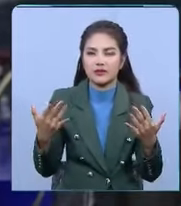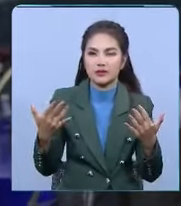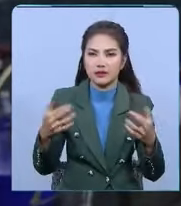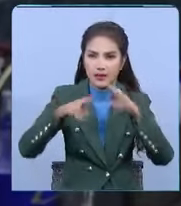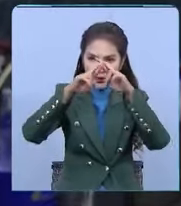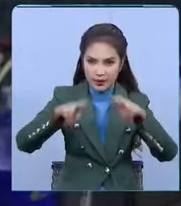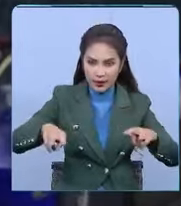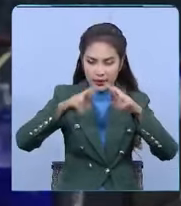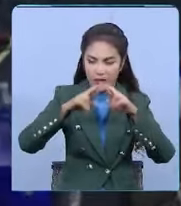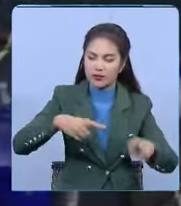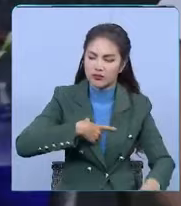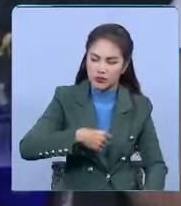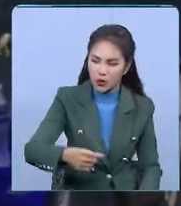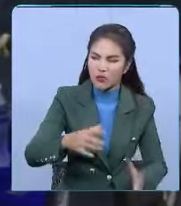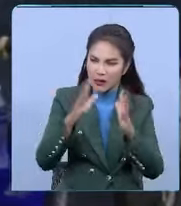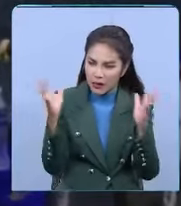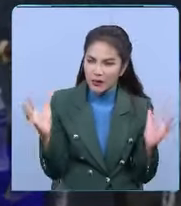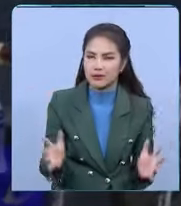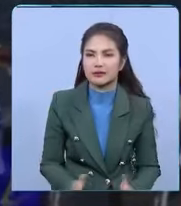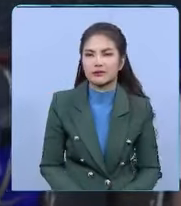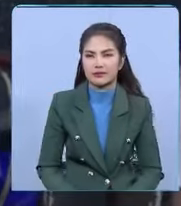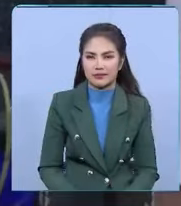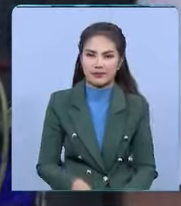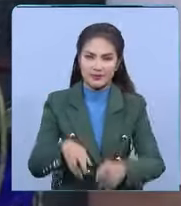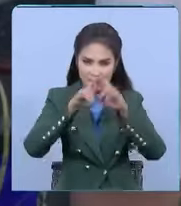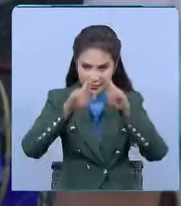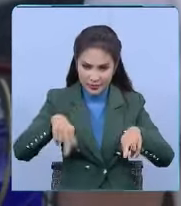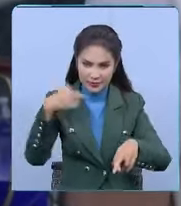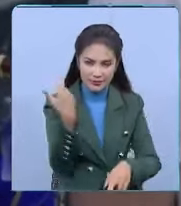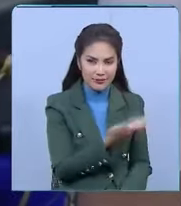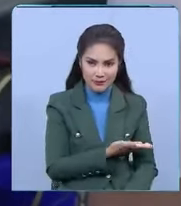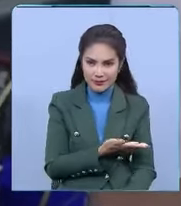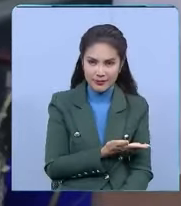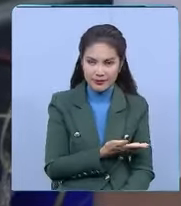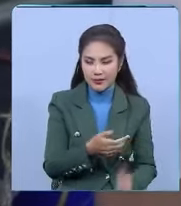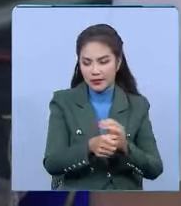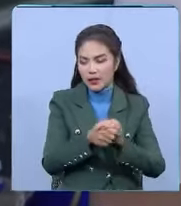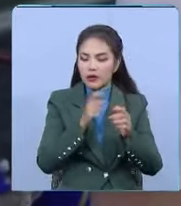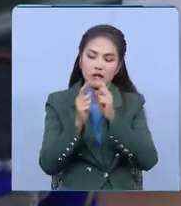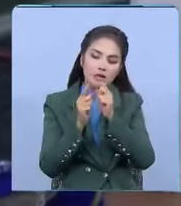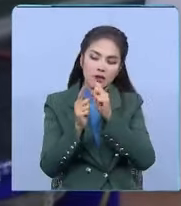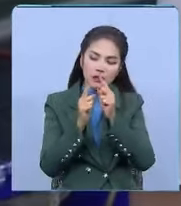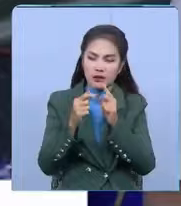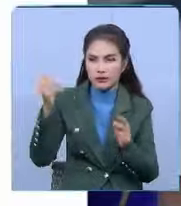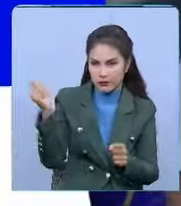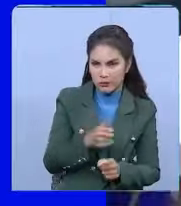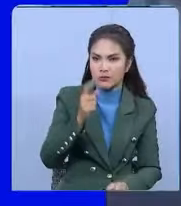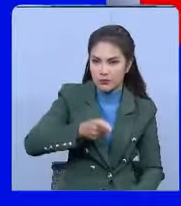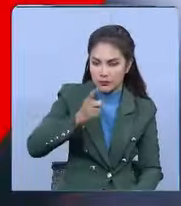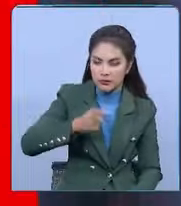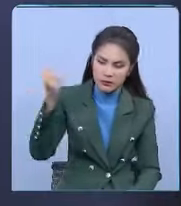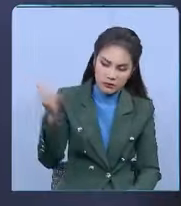กว่าเป็นร้านโปรดของท่านนะครับร้านนี้เนี่ยคือผมแอบคุยกับเจ้าของร้านแล้วบอกว่าท่านมาจริงๆแล้วมาบ่อยด้วยน